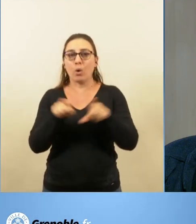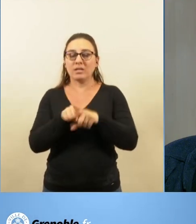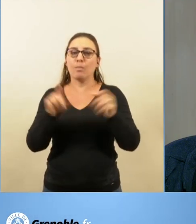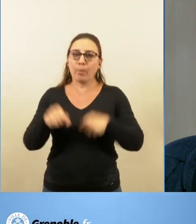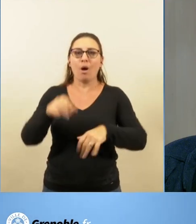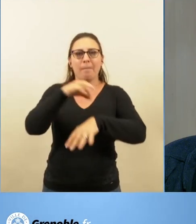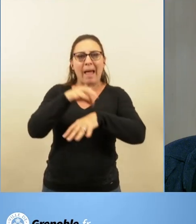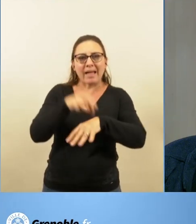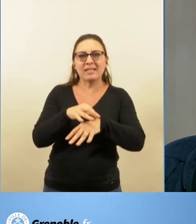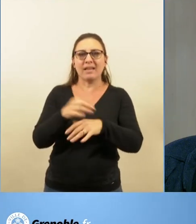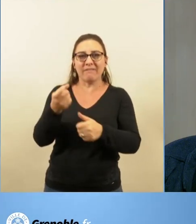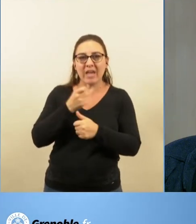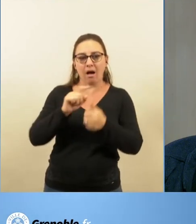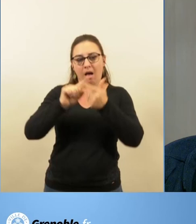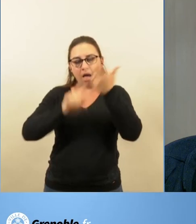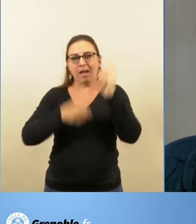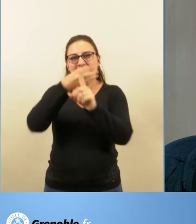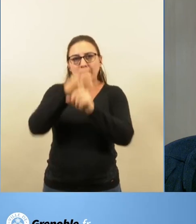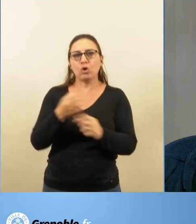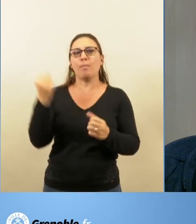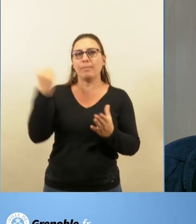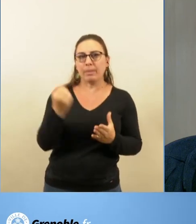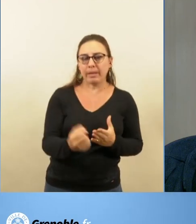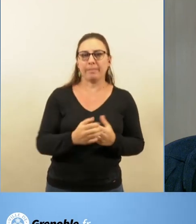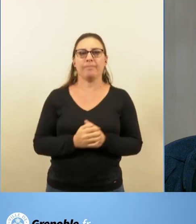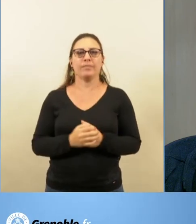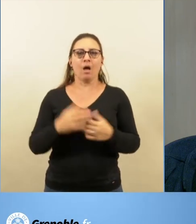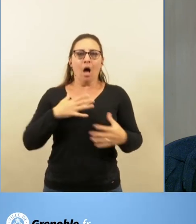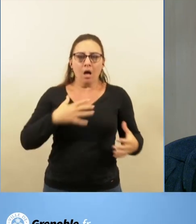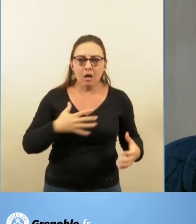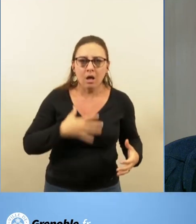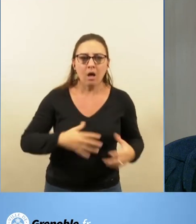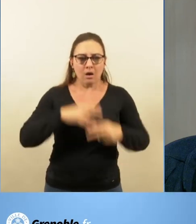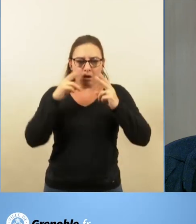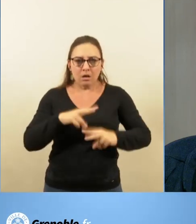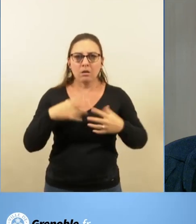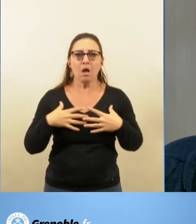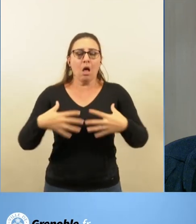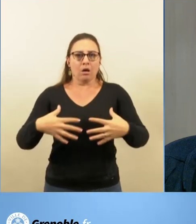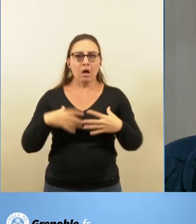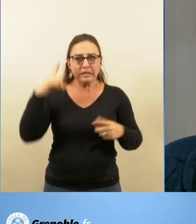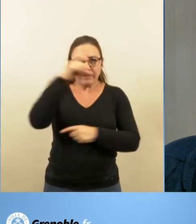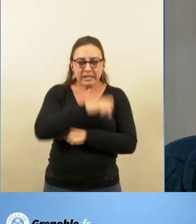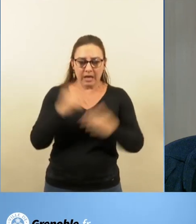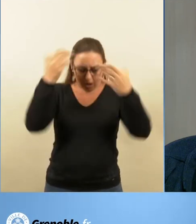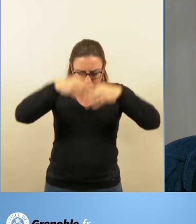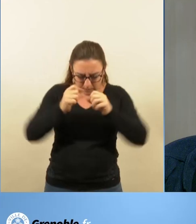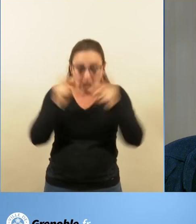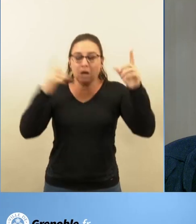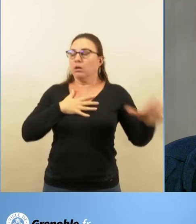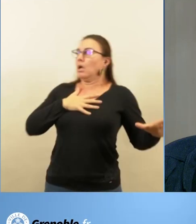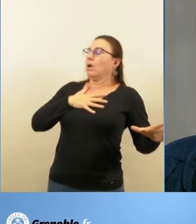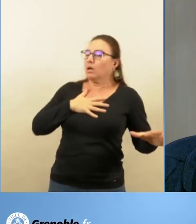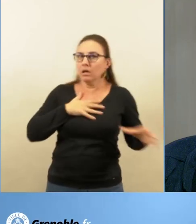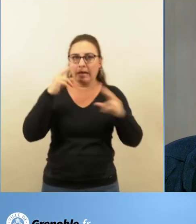de ces millions de vies empêchées le sifflement de la respiration l'essoufflement l'oppression de la cage thoracique les réveils en pleine nuit en panique